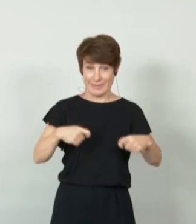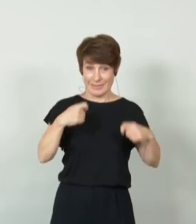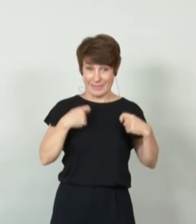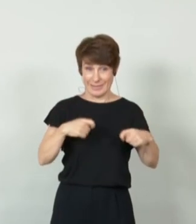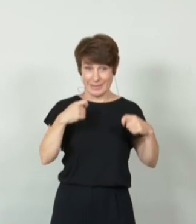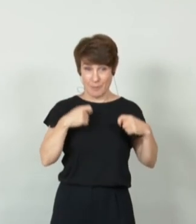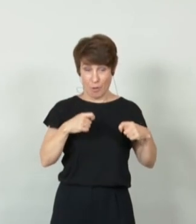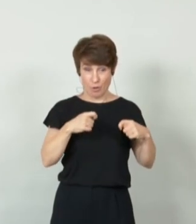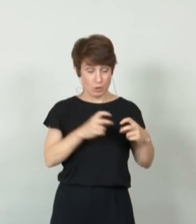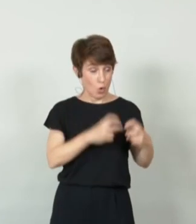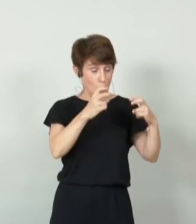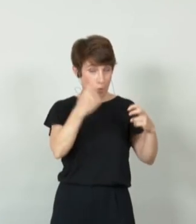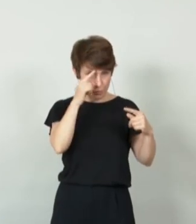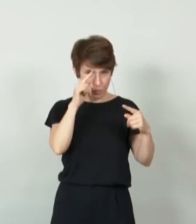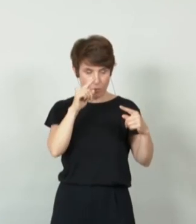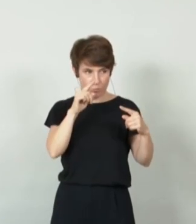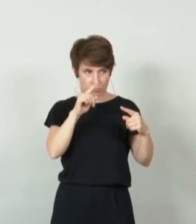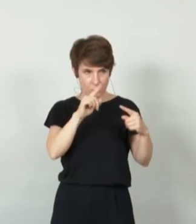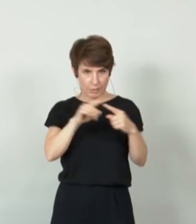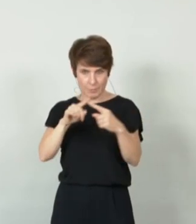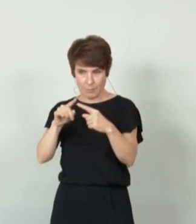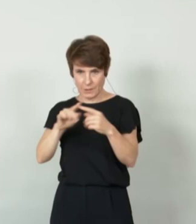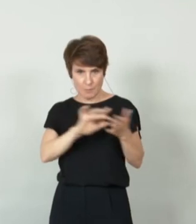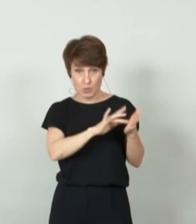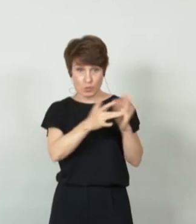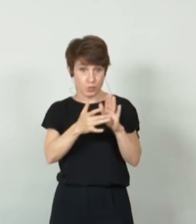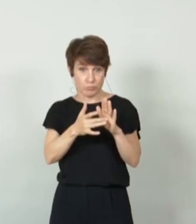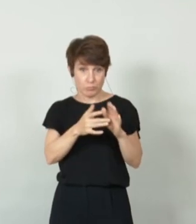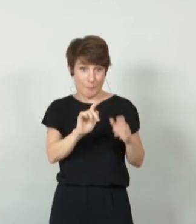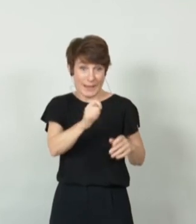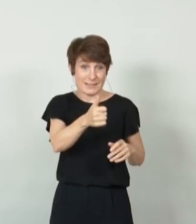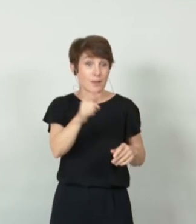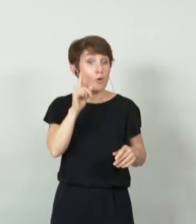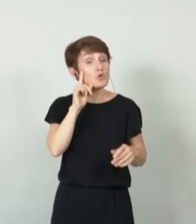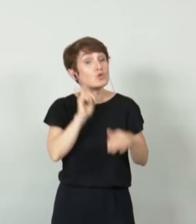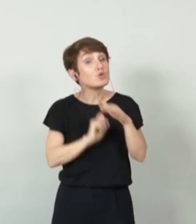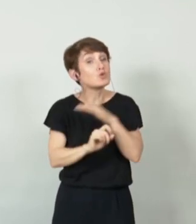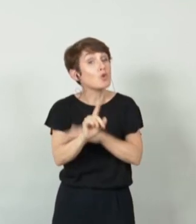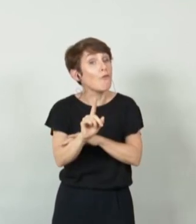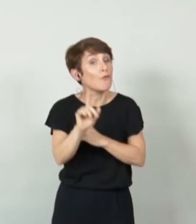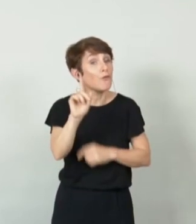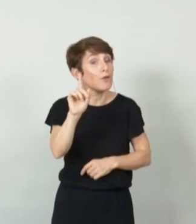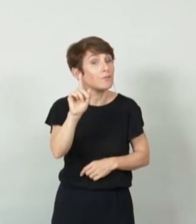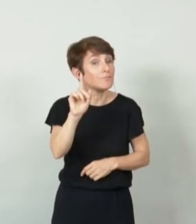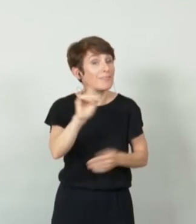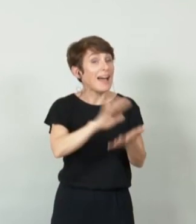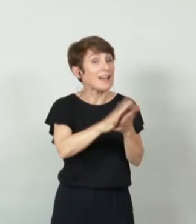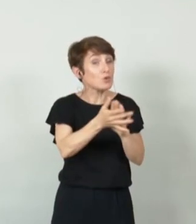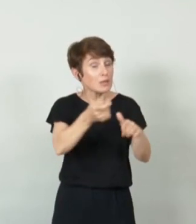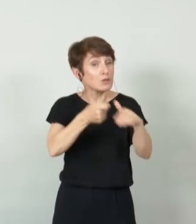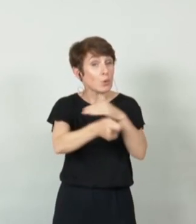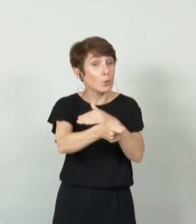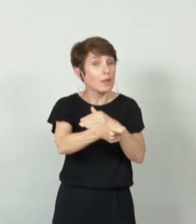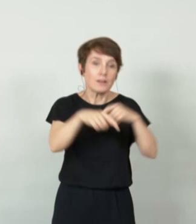BP ah non pardon presque parce que les subventions aux associations elles vont carrément diminuer